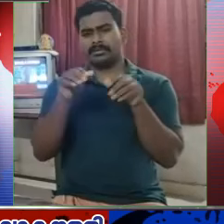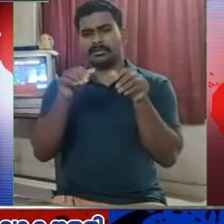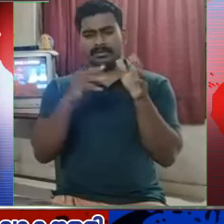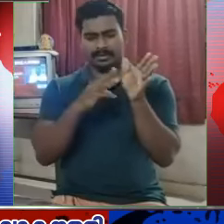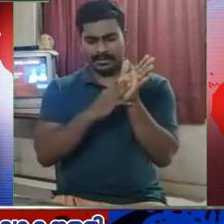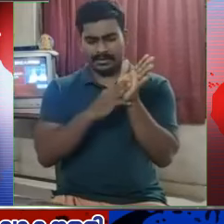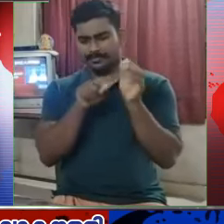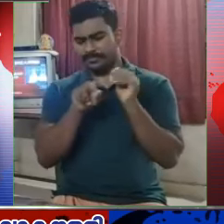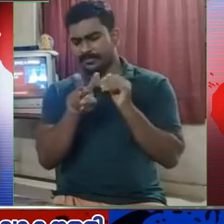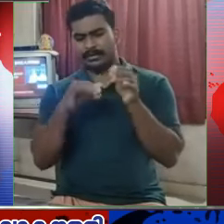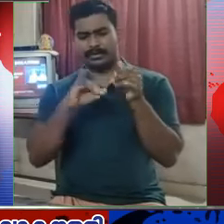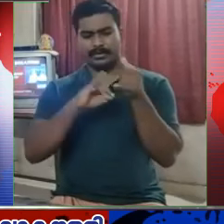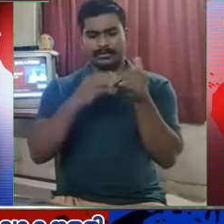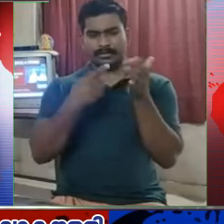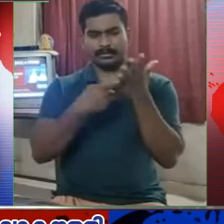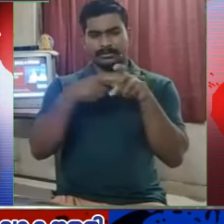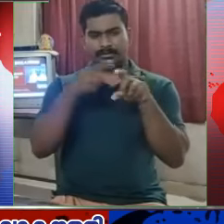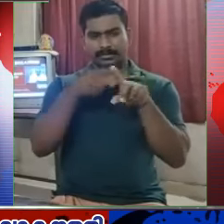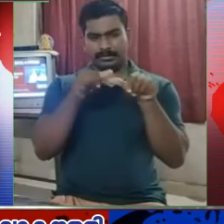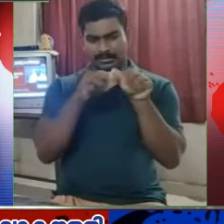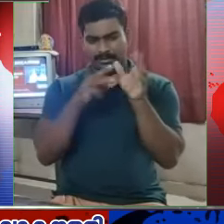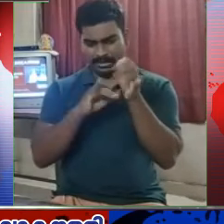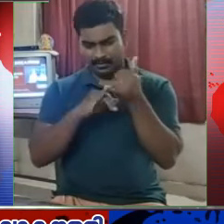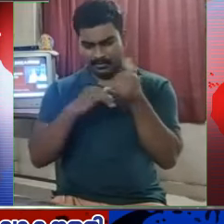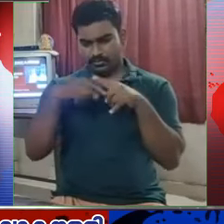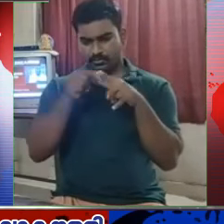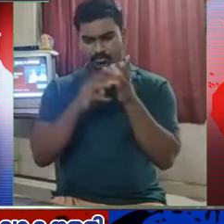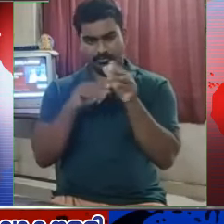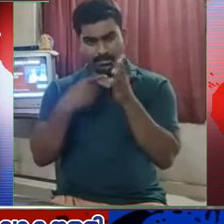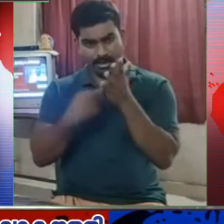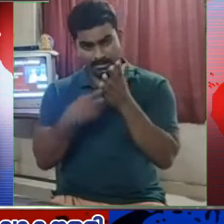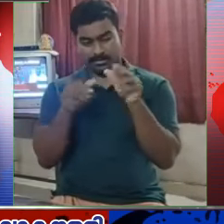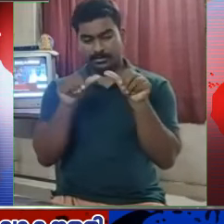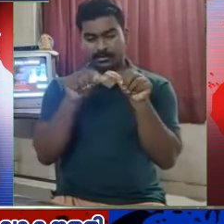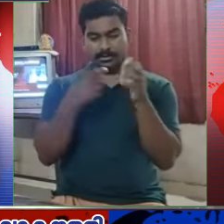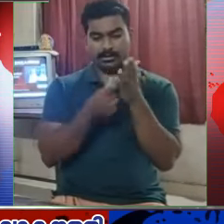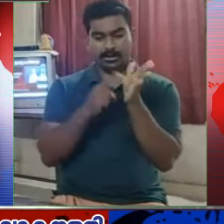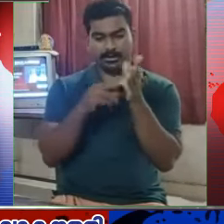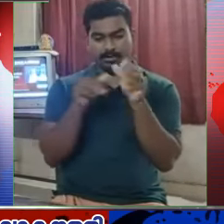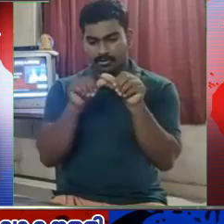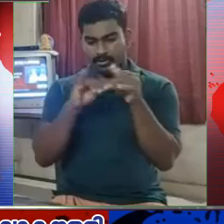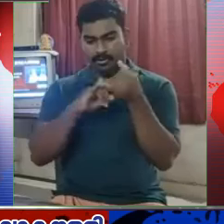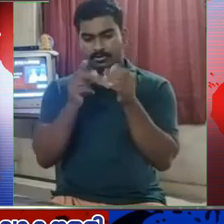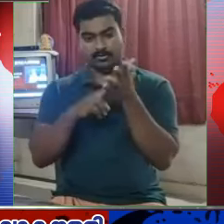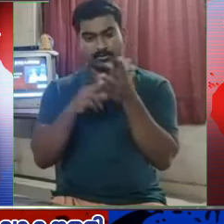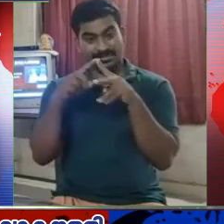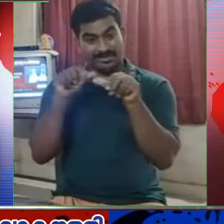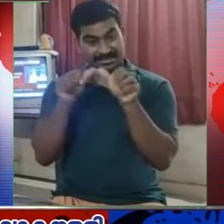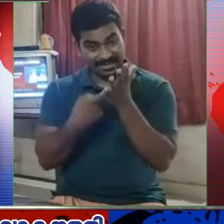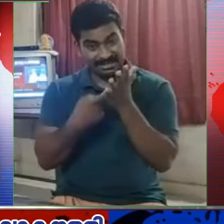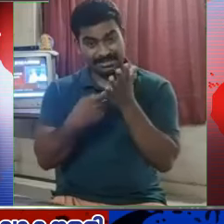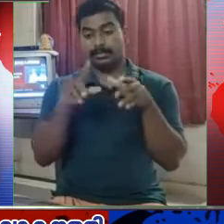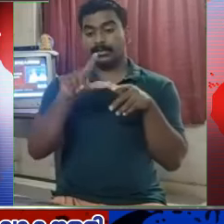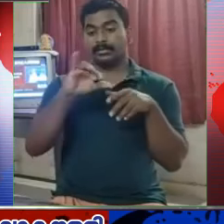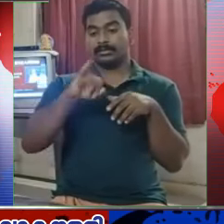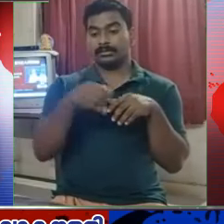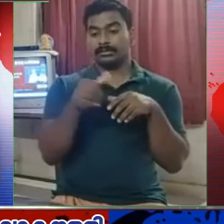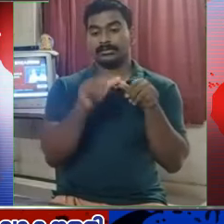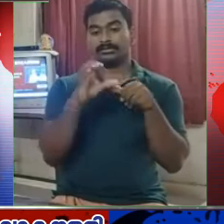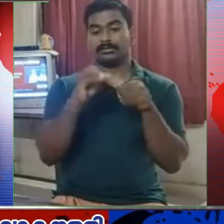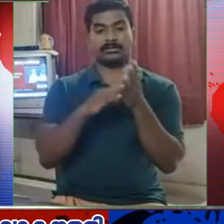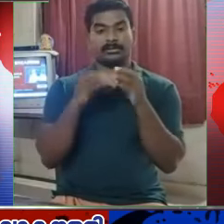ഇന്നലെ പ്രധാനമന്ത്രി വീഡിയോ കോൺഫറൻസിൽ നിർദ്ദേശിച്ചതിൻ്റെ അടിസ്ഥാനത്തിലാണ് ഇത്തരമൊരു ടാസ്ക്